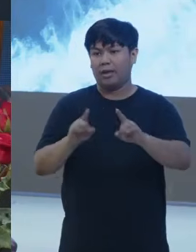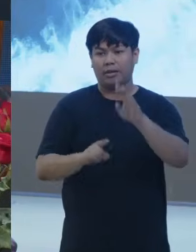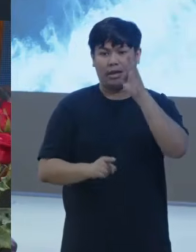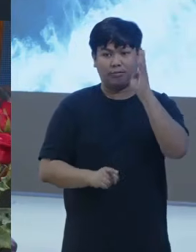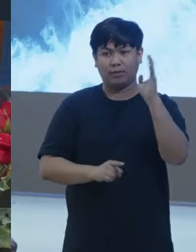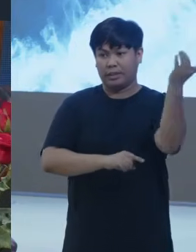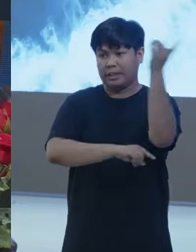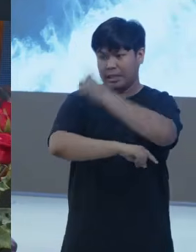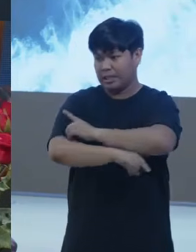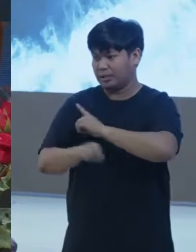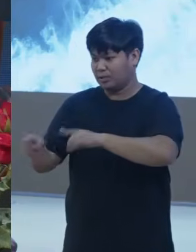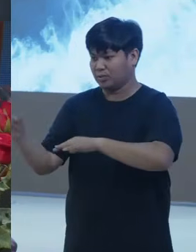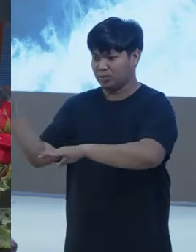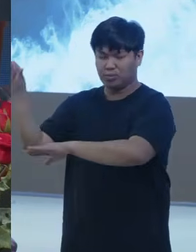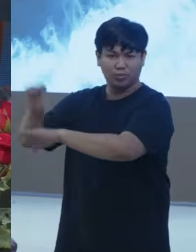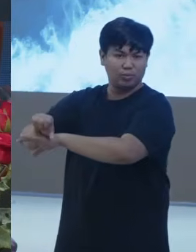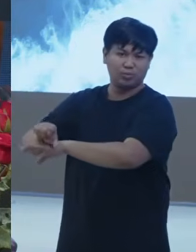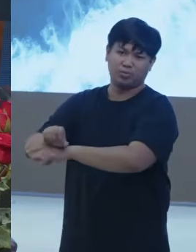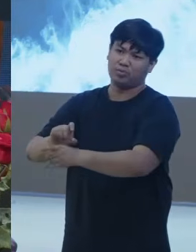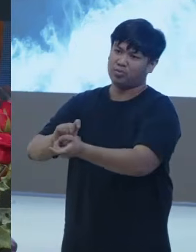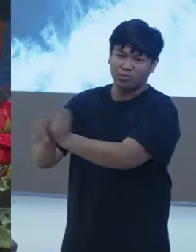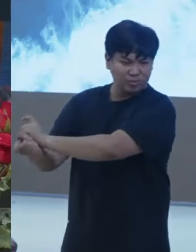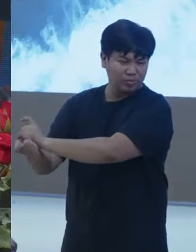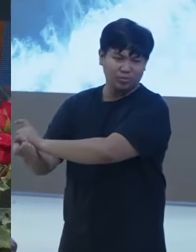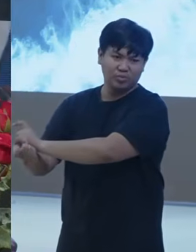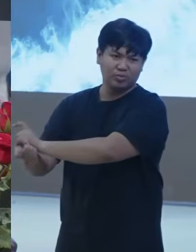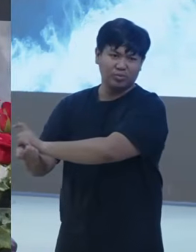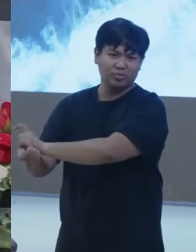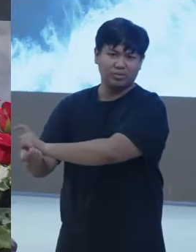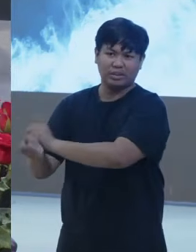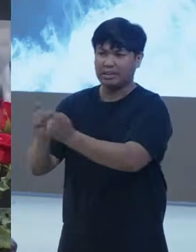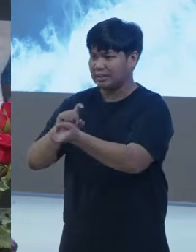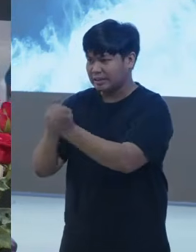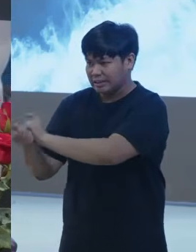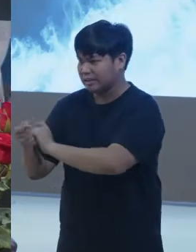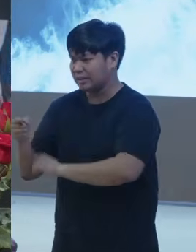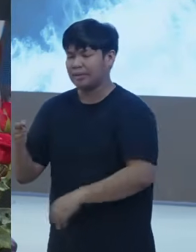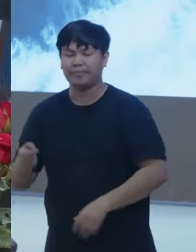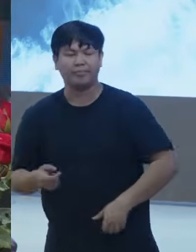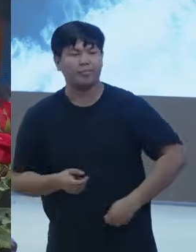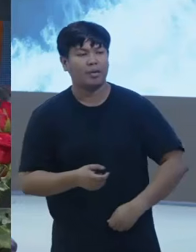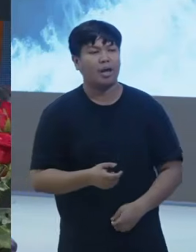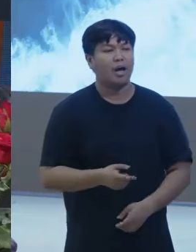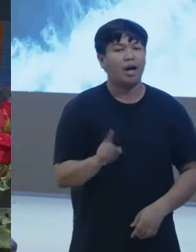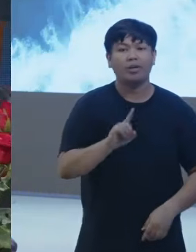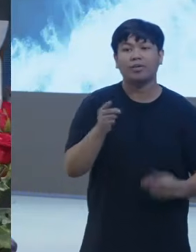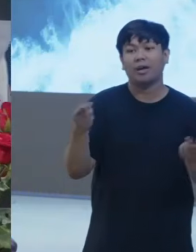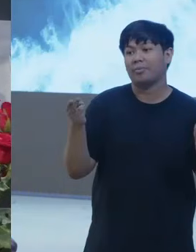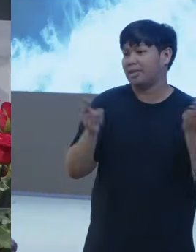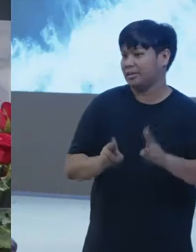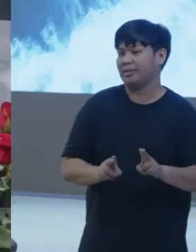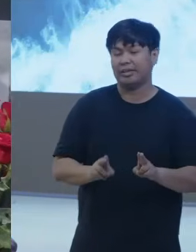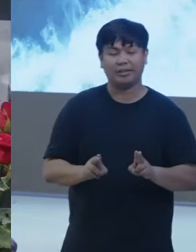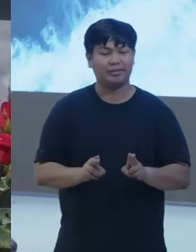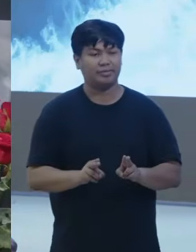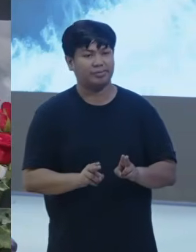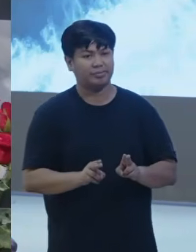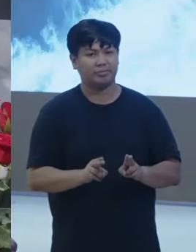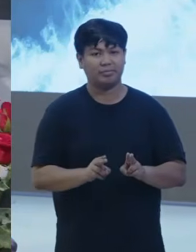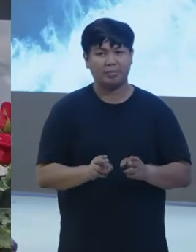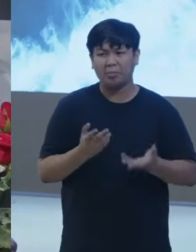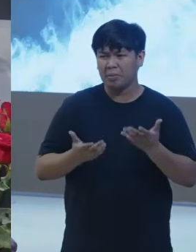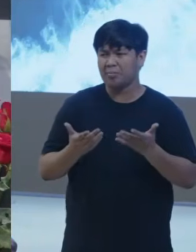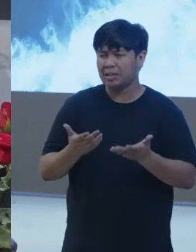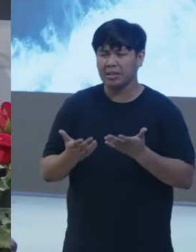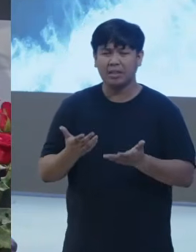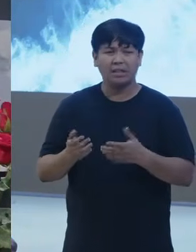Nineveh shall be overturned. Or sila ay magbabago, sila ay babaliktarin ko. Pwede naman gano'n ang